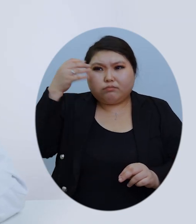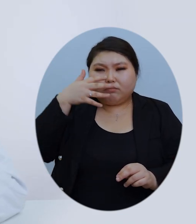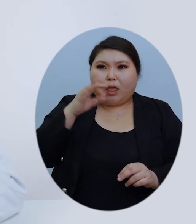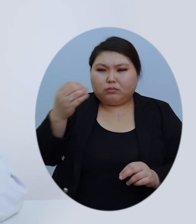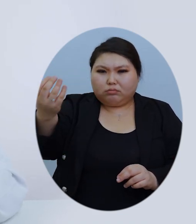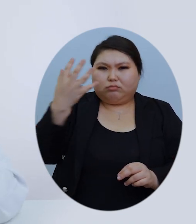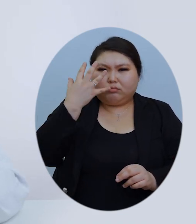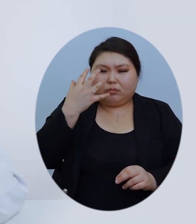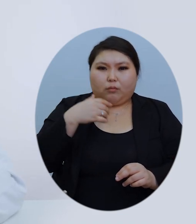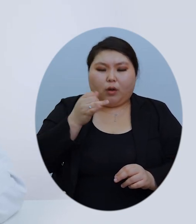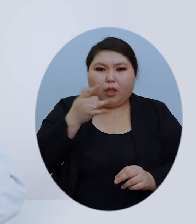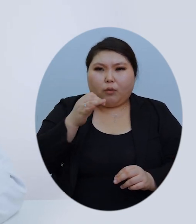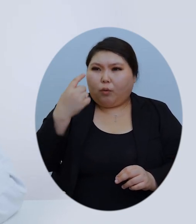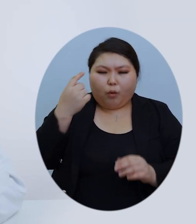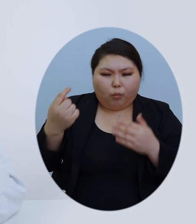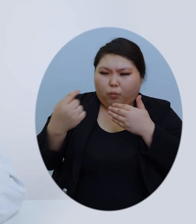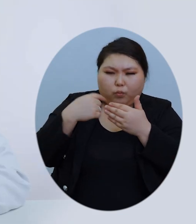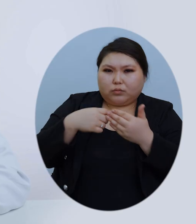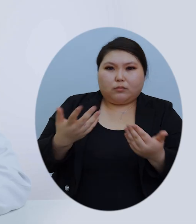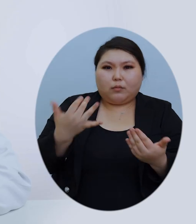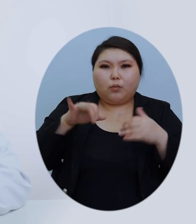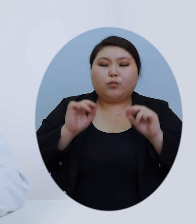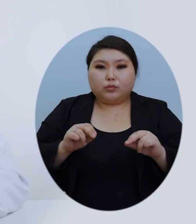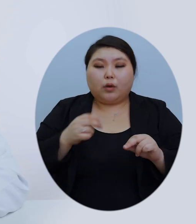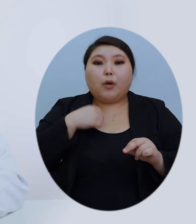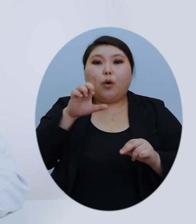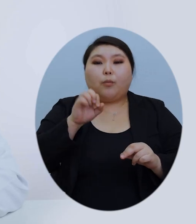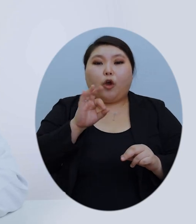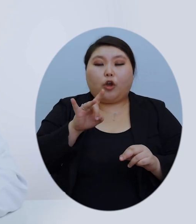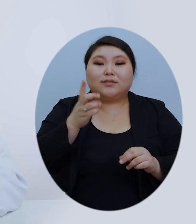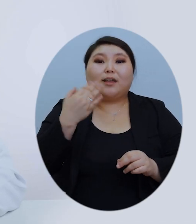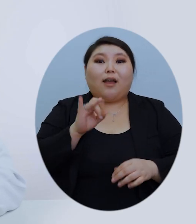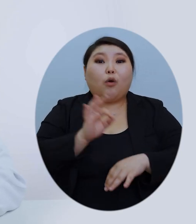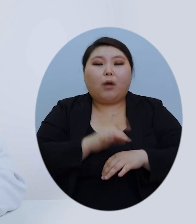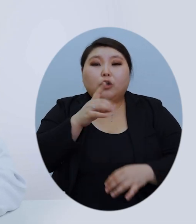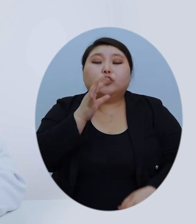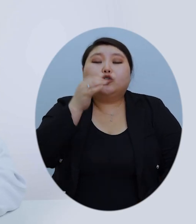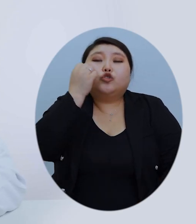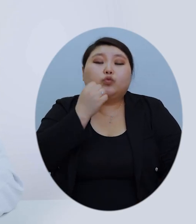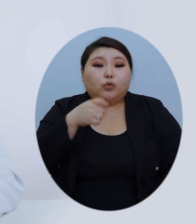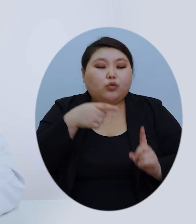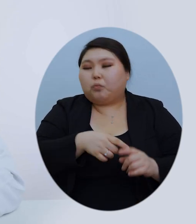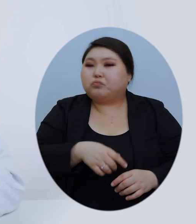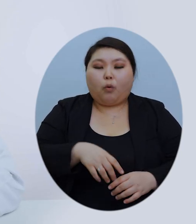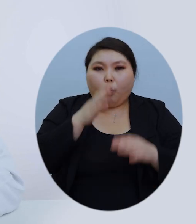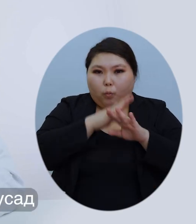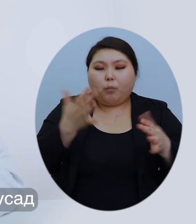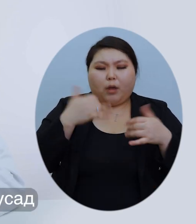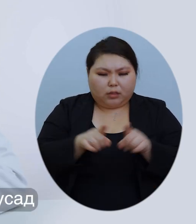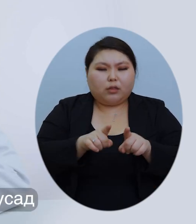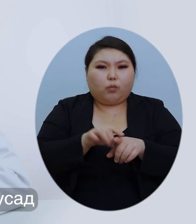тусгах үед бүр гэрлийн рефлекс өгөхгүй байж болдог. Болор цайхан өвчин нь зөвхөн настай хүн тохиолддог өвчин биш, хүүхдэд бас тохиолдож